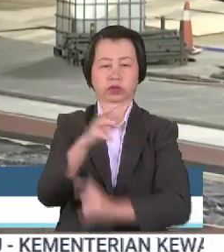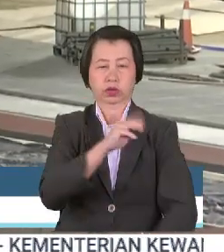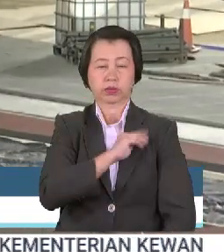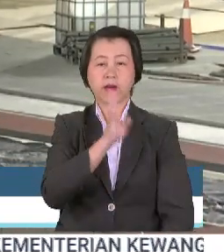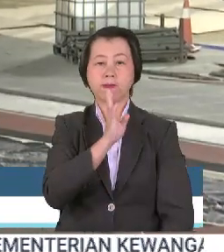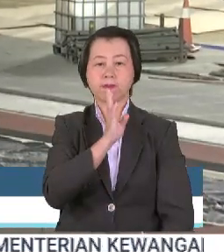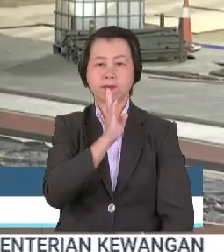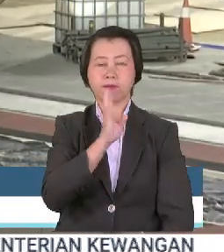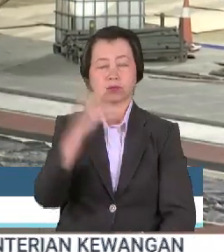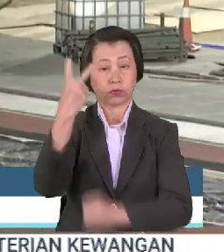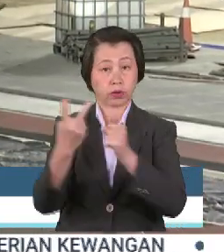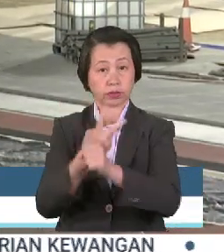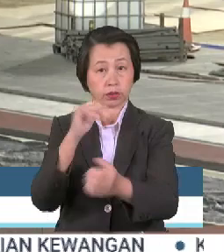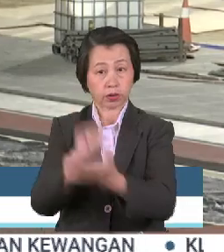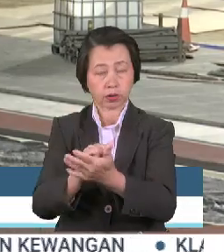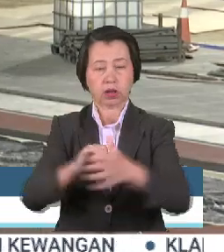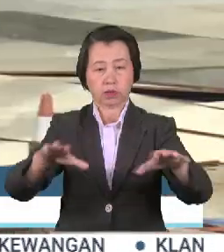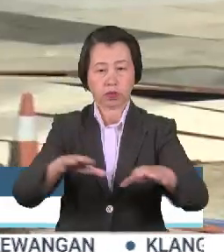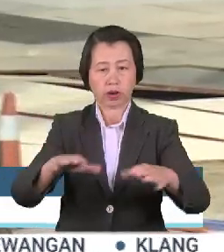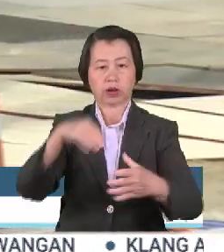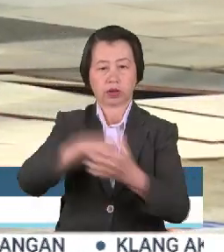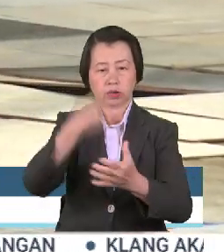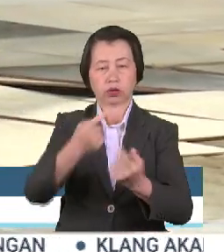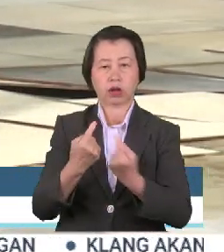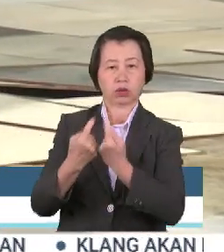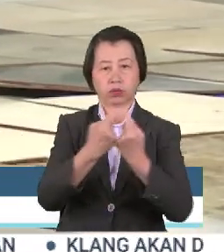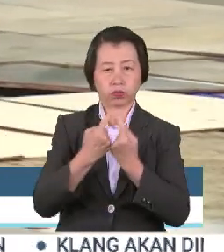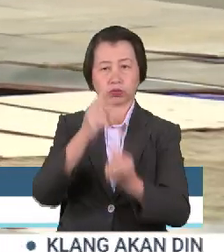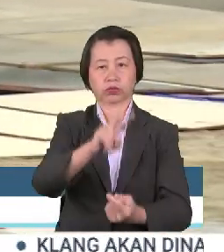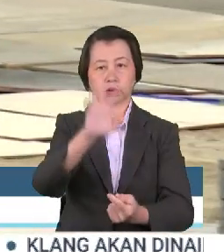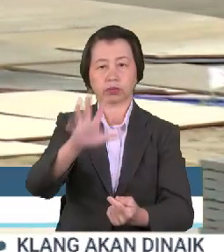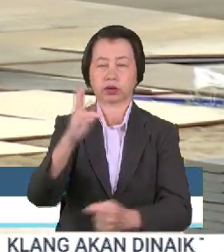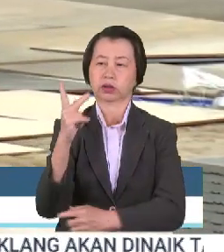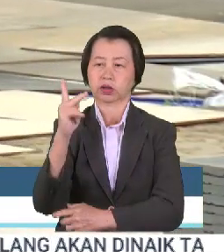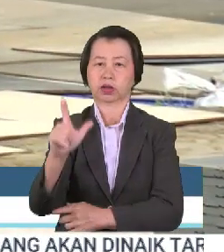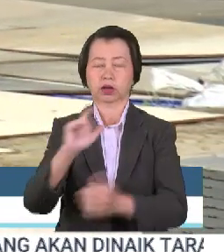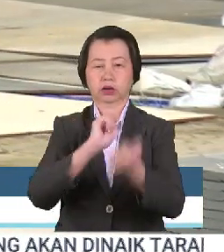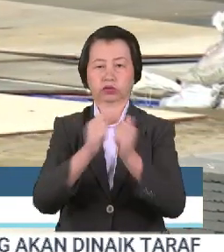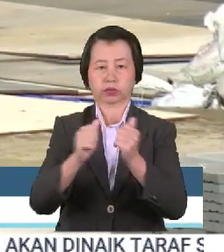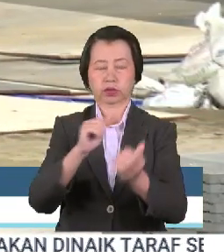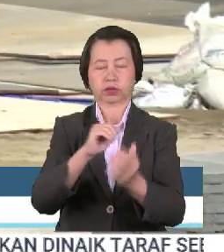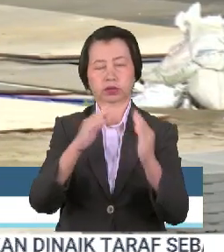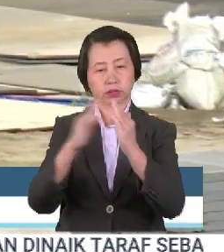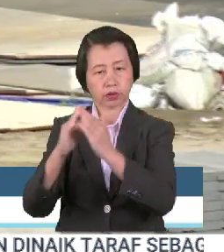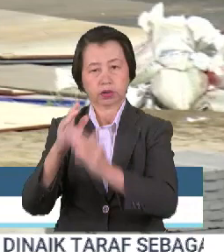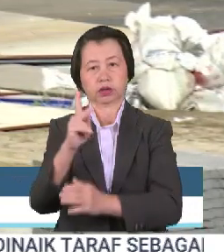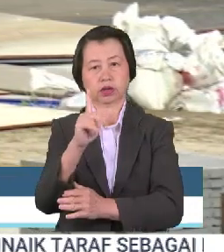berkata, inisiatif selama 2 tahun itu dilaksana sempena ulang tahun ke-25 Kuala Lumpur Sport City KLSC.